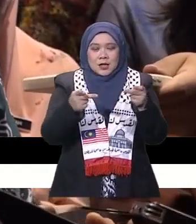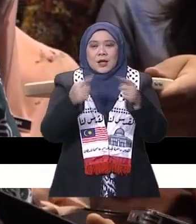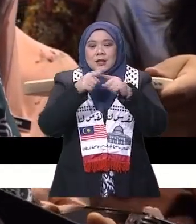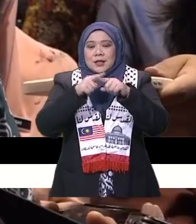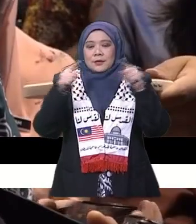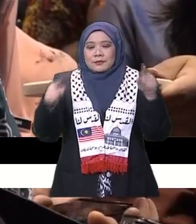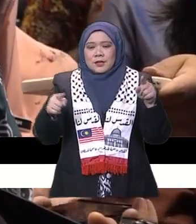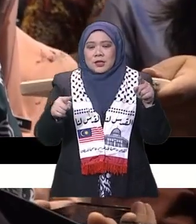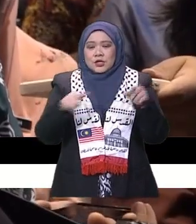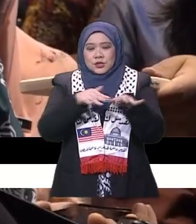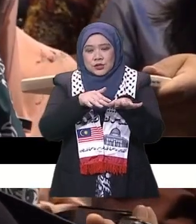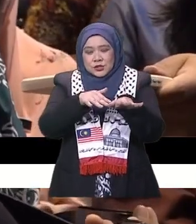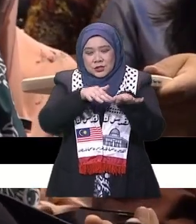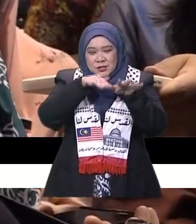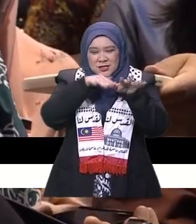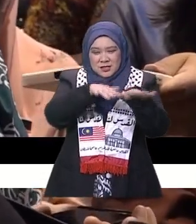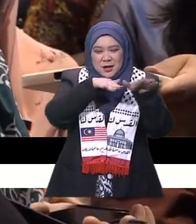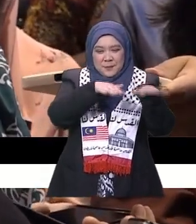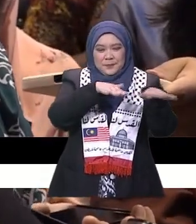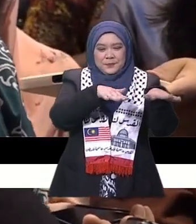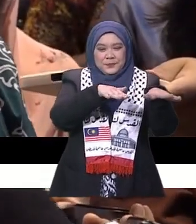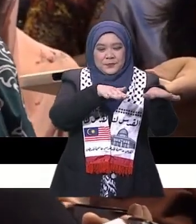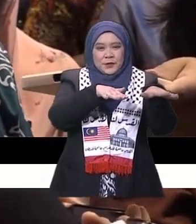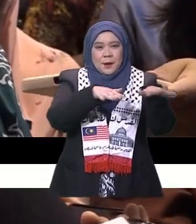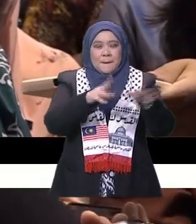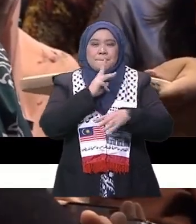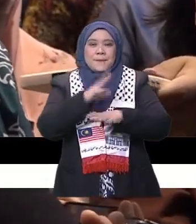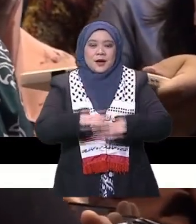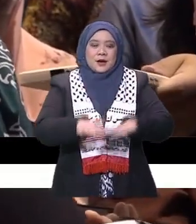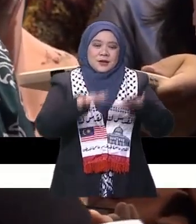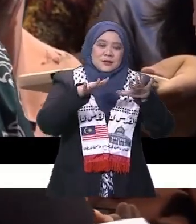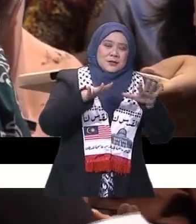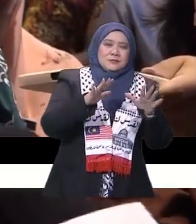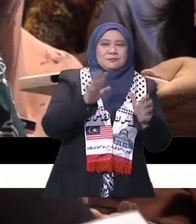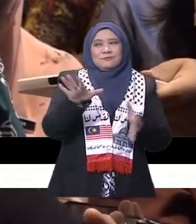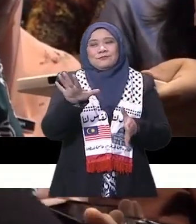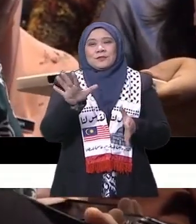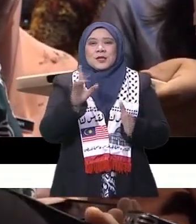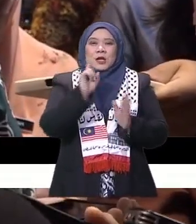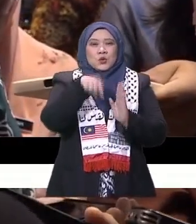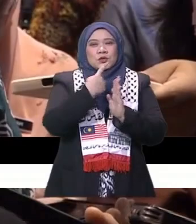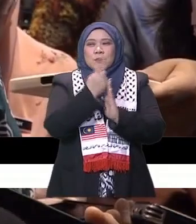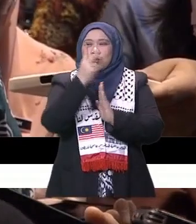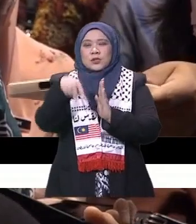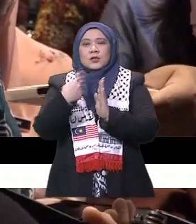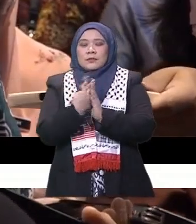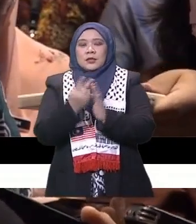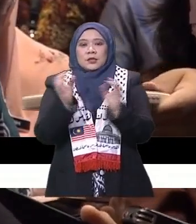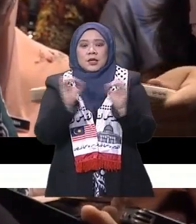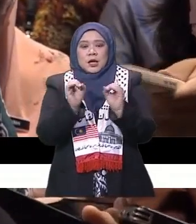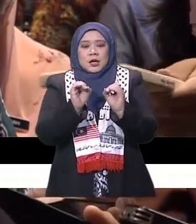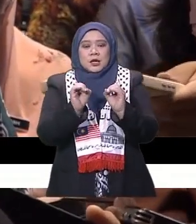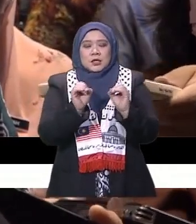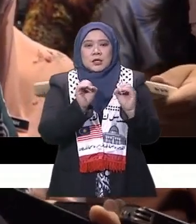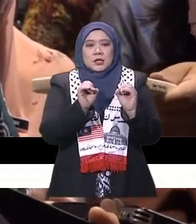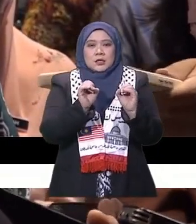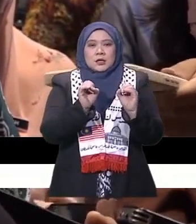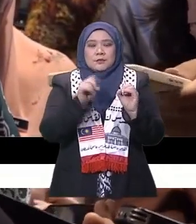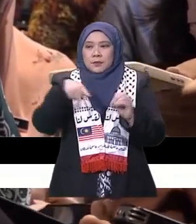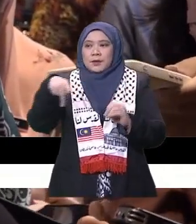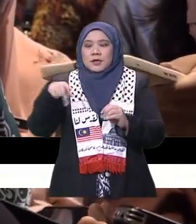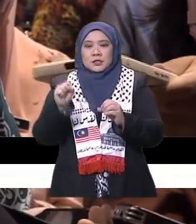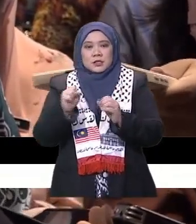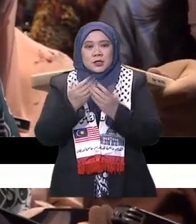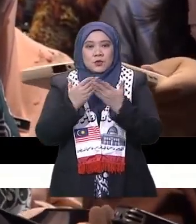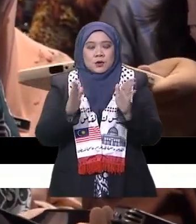keadaan jam ataupun keadaan banjir itu bertahan dalam sekitar sejam atau dua jam dan tidak ada pusat pemindahan berlaku.